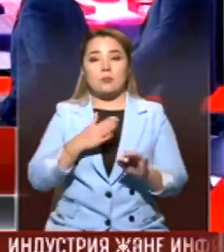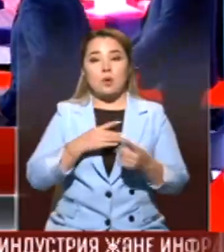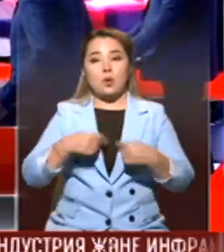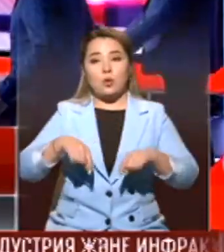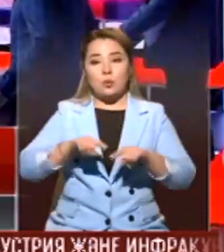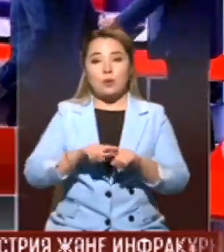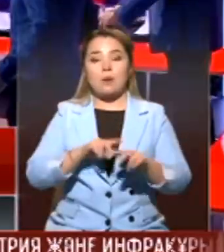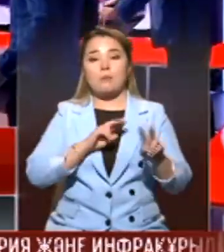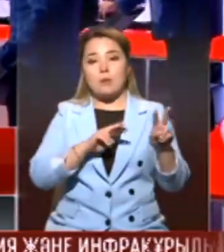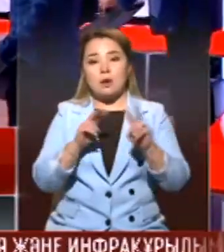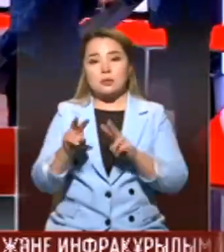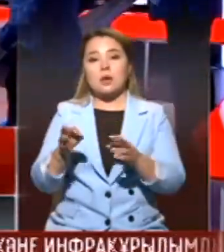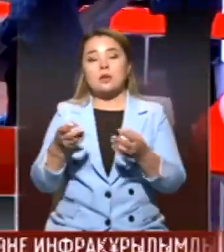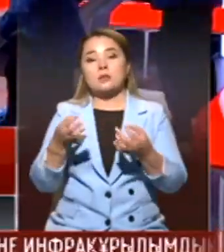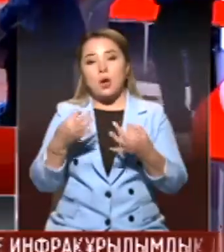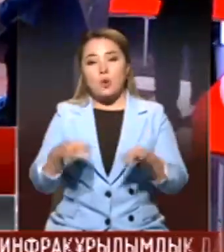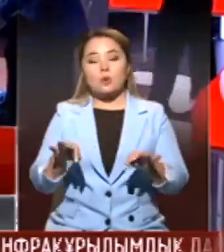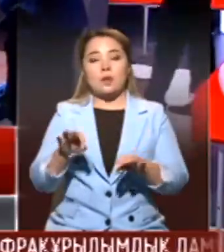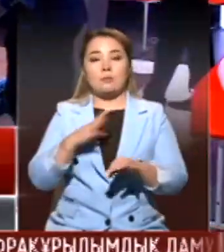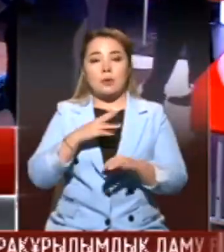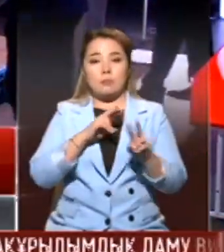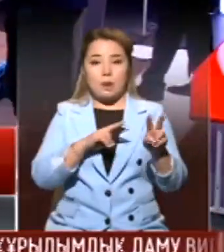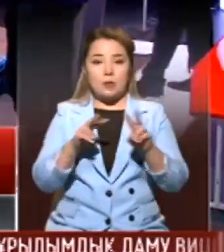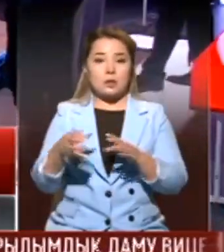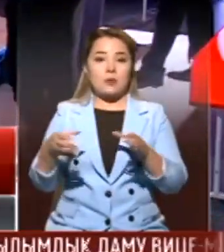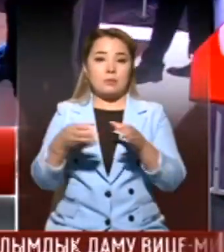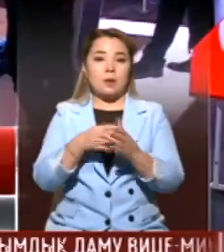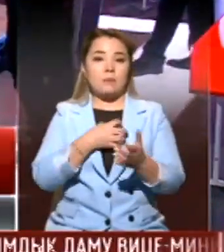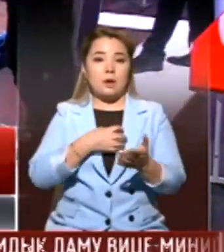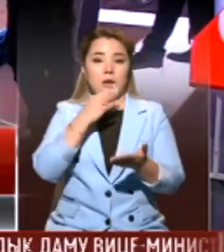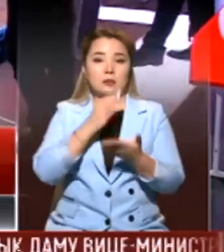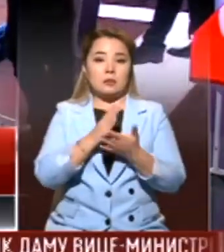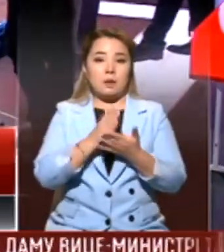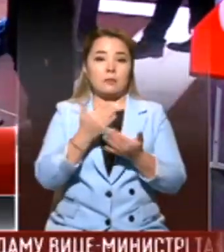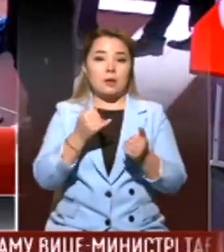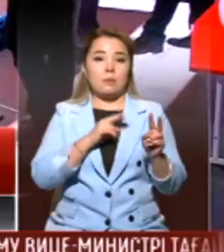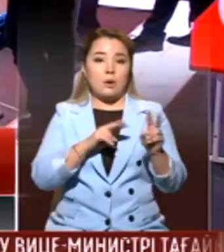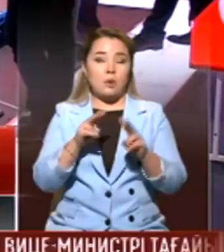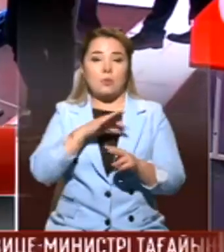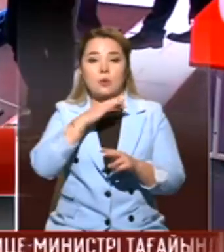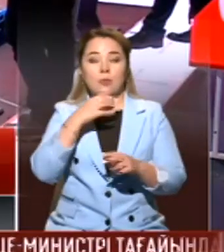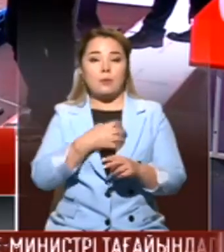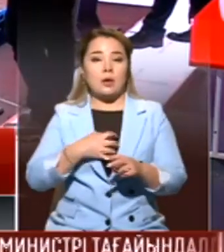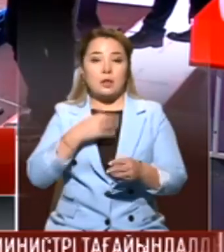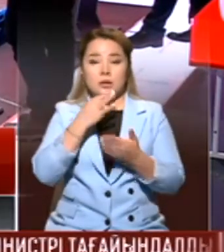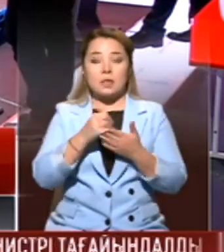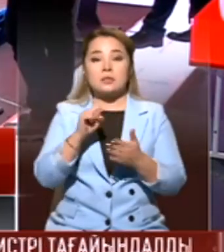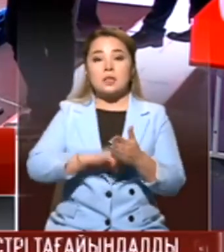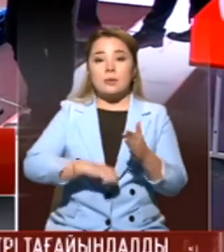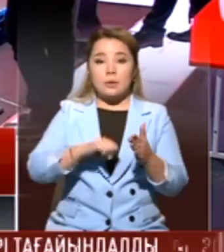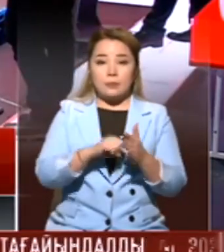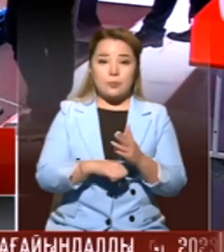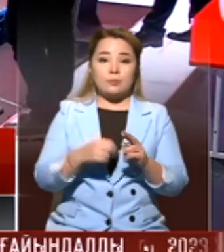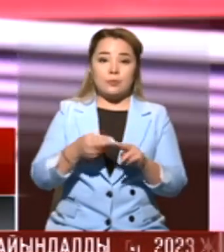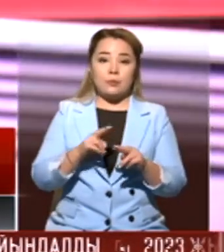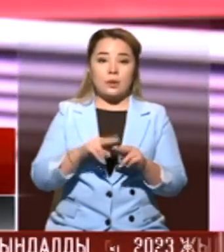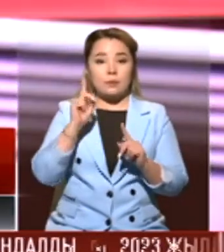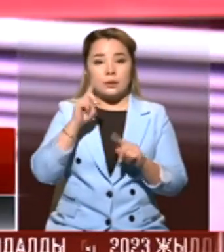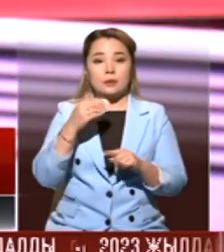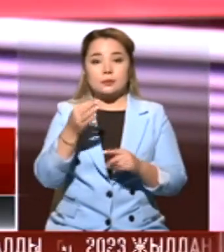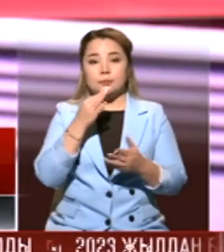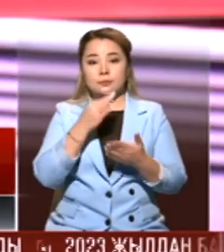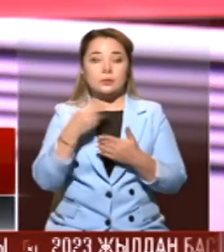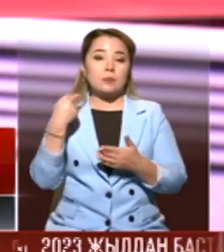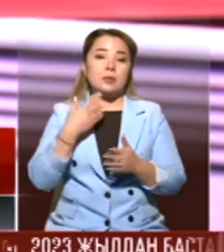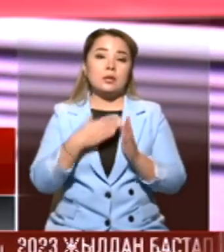емес, жалпы бақылаушылардың, тәуелсіз бақылаушылардың ұйымдарында жастардың көп болуы неге маңызды? Бақылаушылардың көп болуы неге маңызды? Себебі өздеріңіз білесіздер,